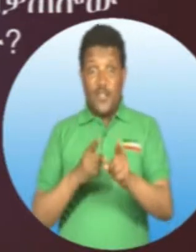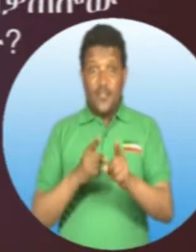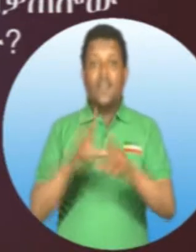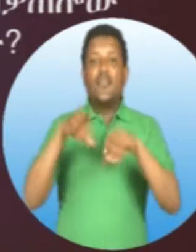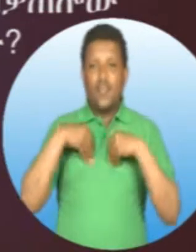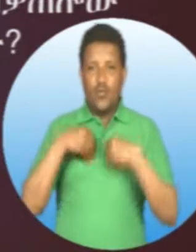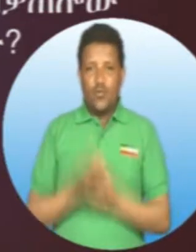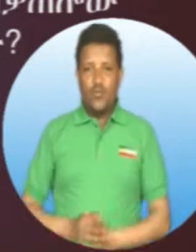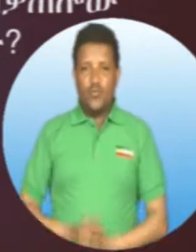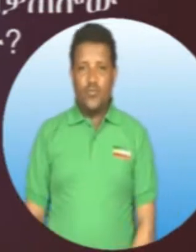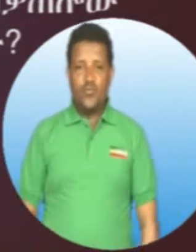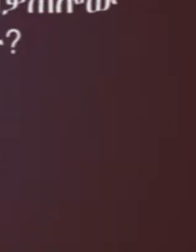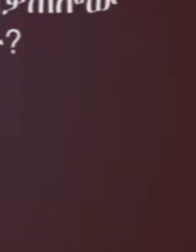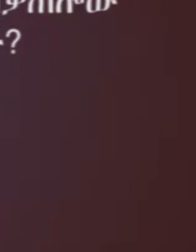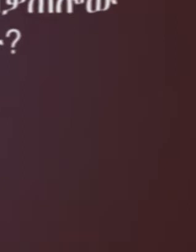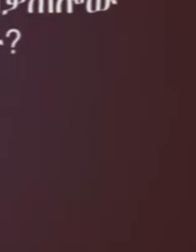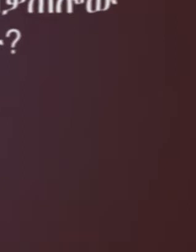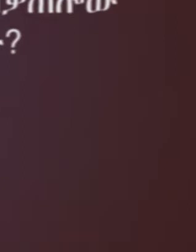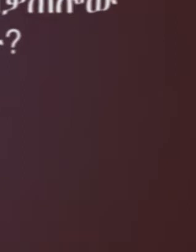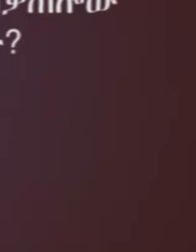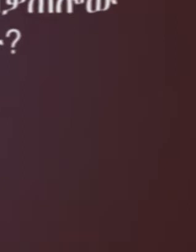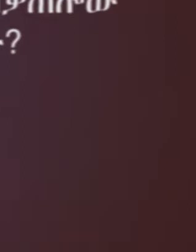መምህር የተማሪዎቹን መልስ ይቀበሉ።